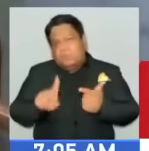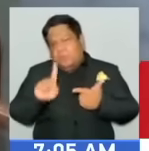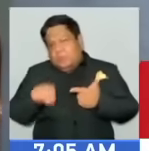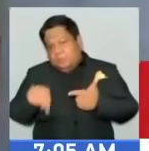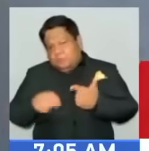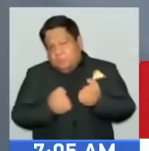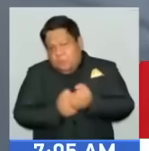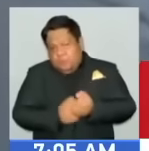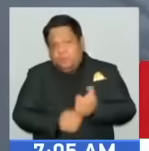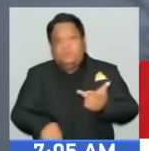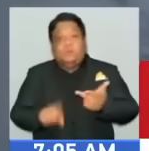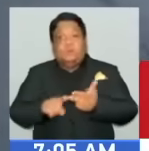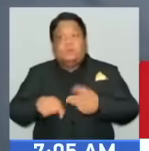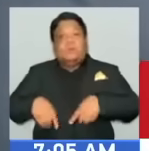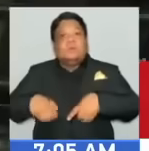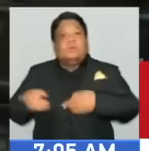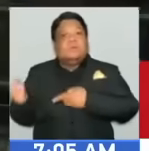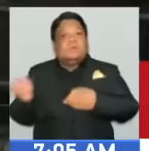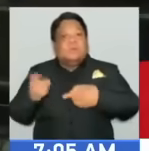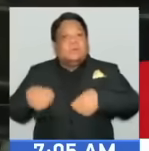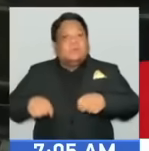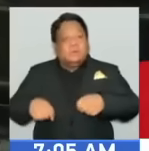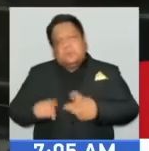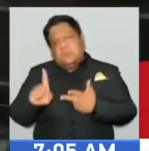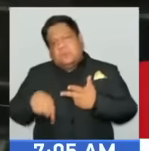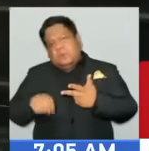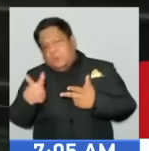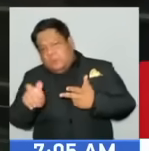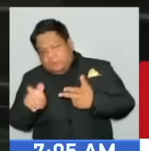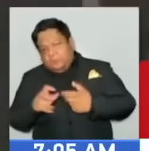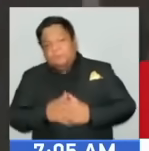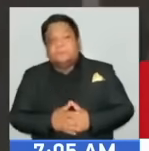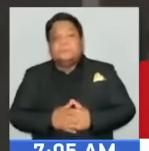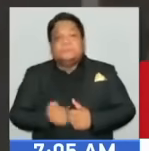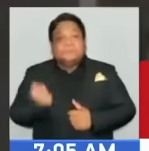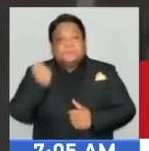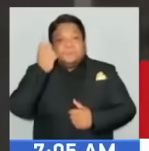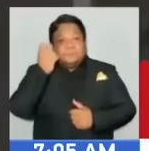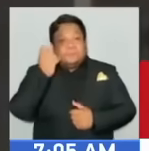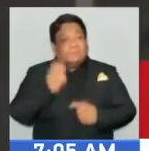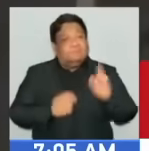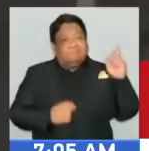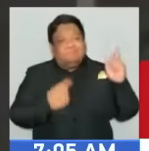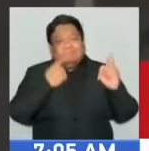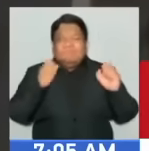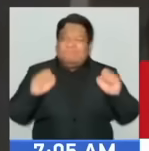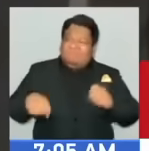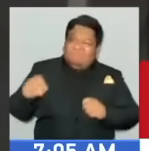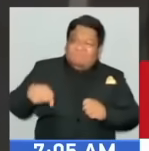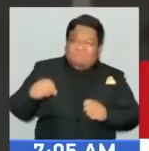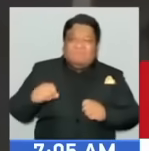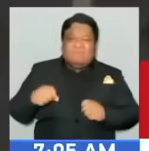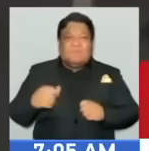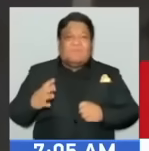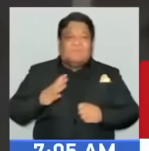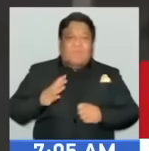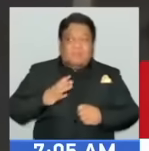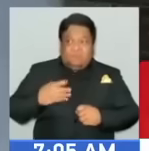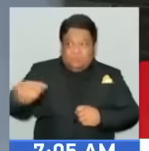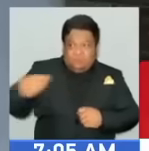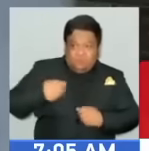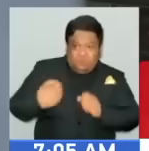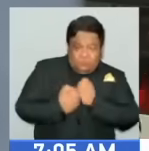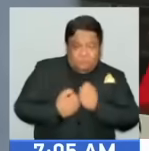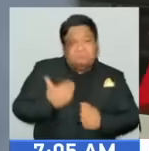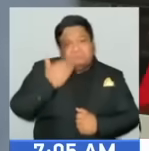na marami rin nakakompetensya sa pila. Pero ayaw na raw nilang umasa rito. Kung meron, thank you raw. Kung wala, tanging sipag ang maaasahan.